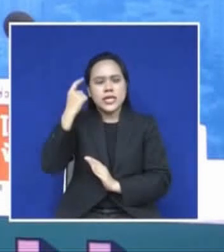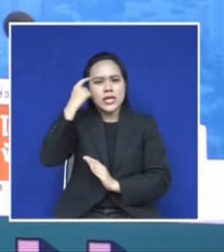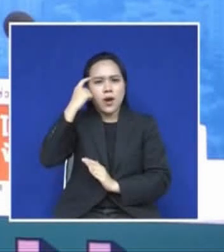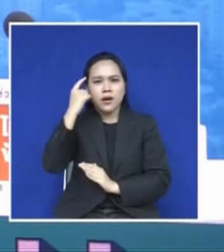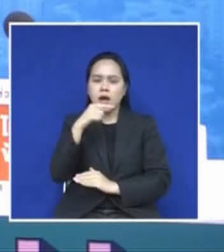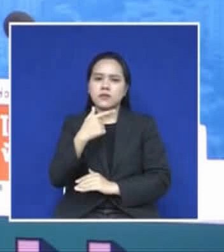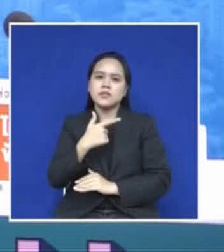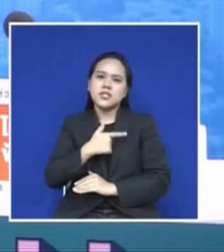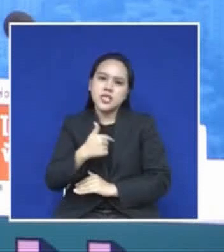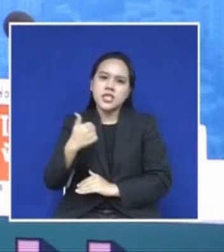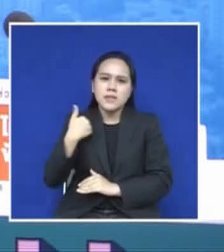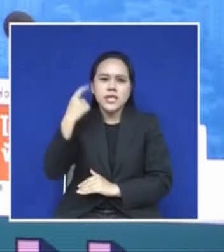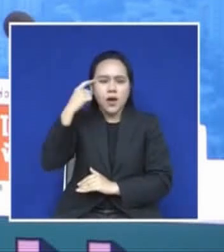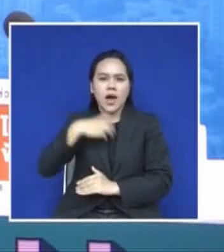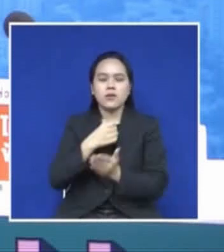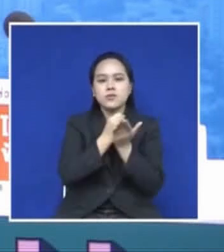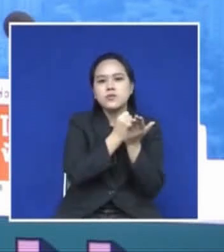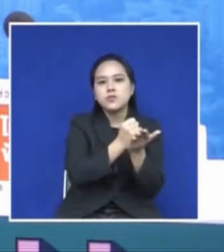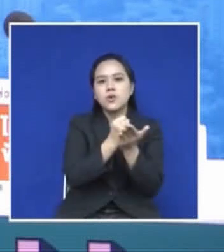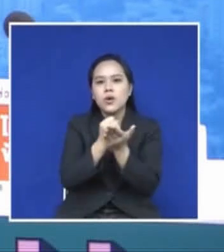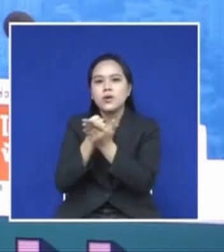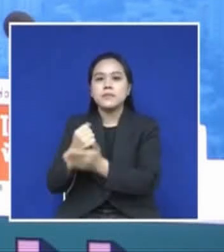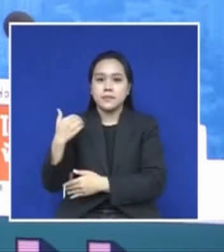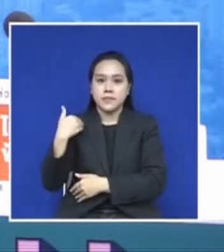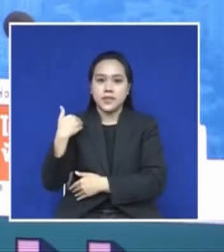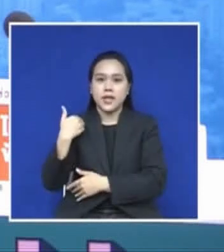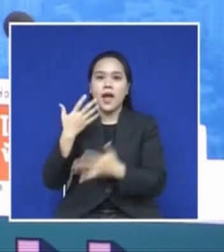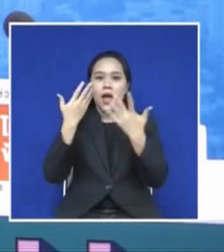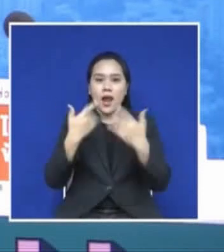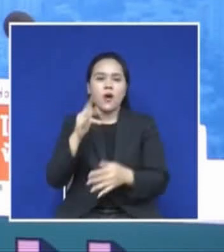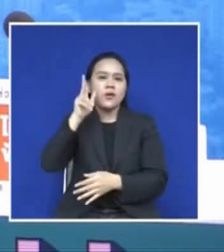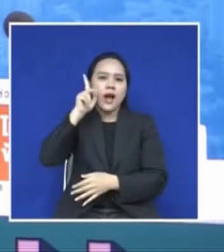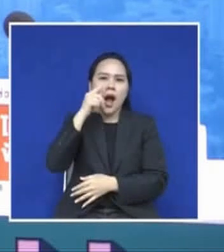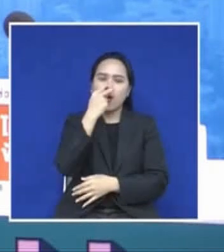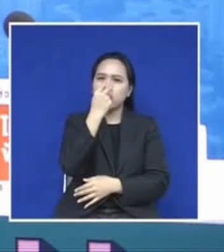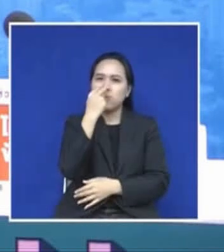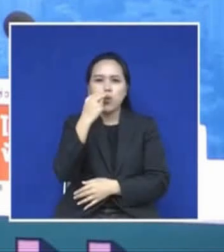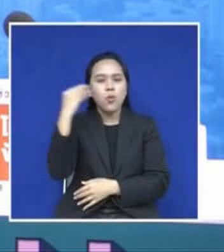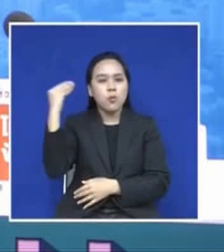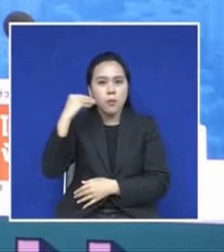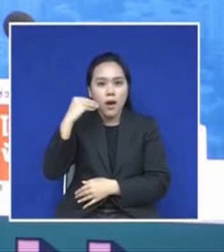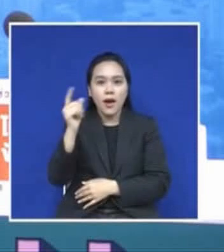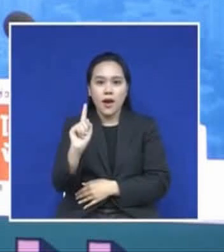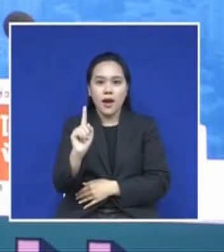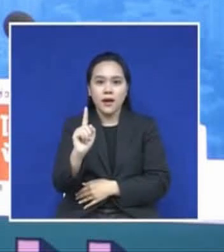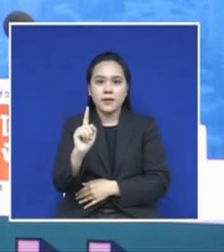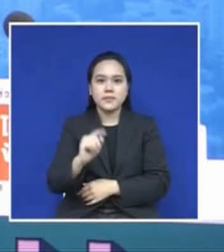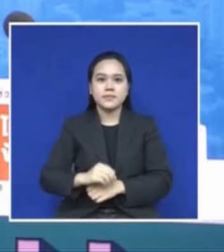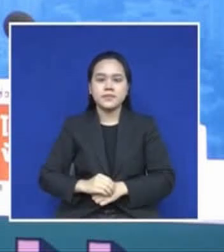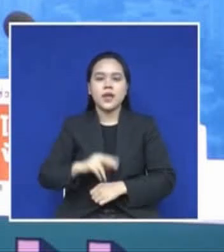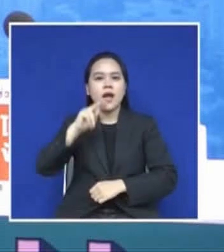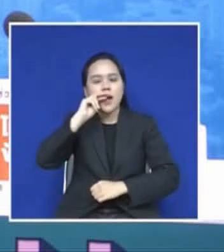ค่ะแต่เป็นการติดใหม่จากอีกกลุ่มก้อนนึงเป็นแรงงานต่างด้าวและฉะนั้นตามคำอธิบายคุ้มของคุณหมอก็คือในกรณีของประเทศอื่น